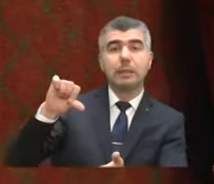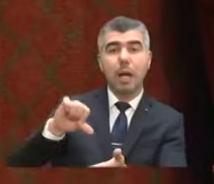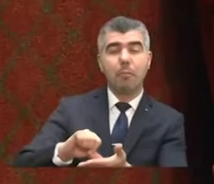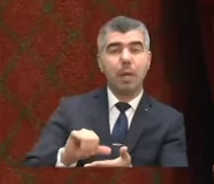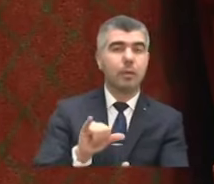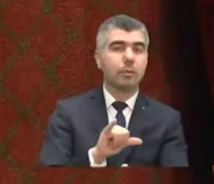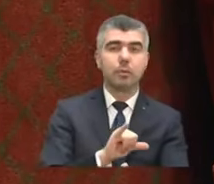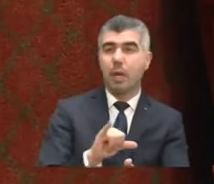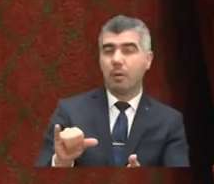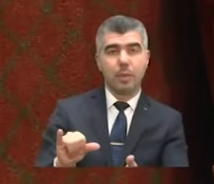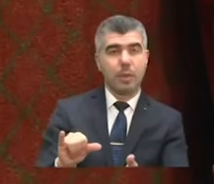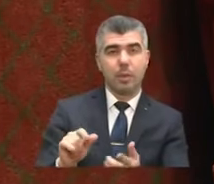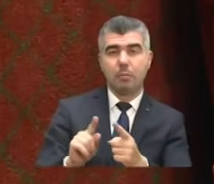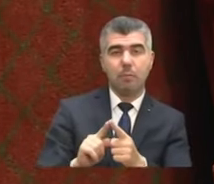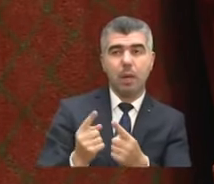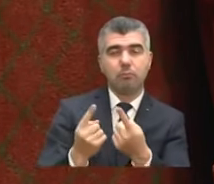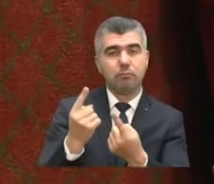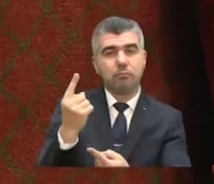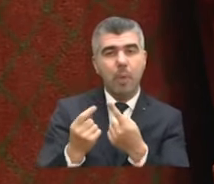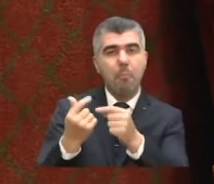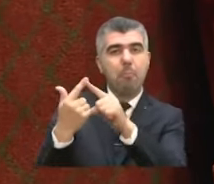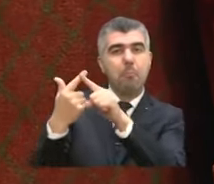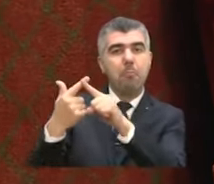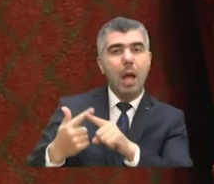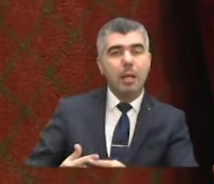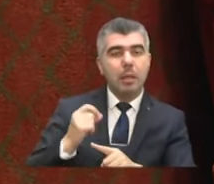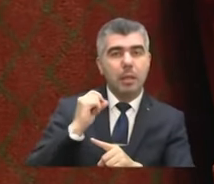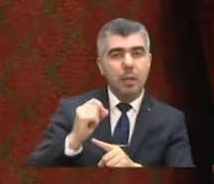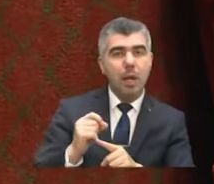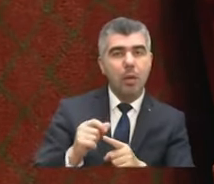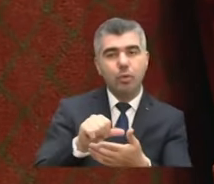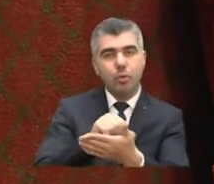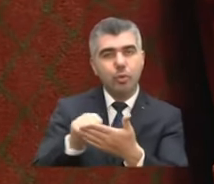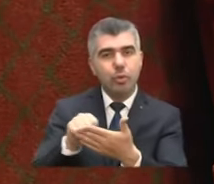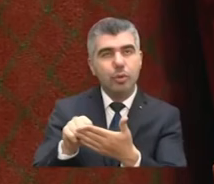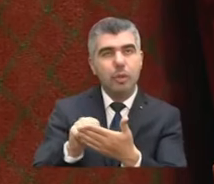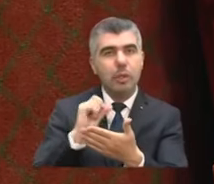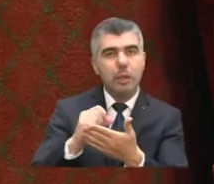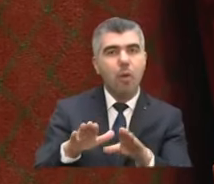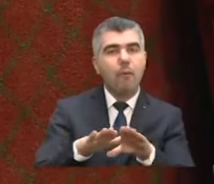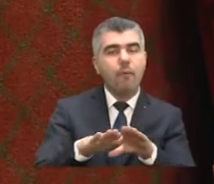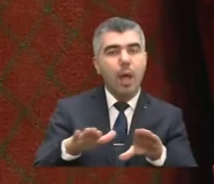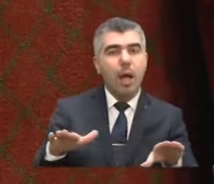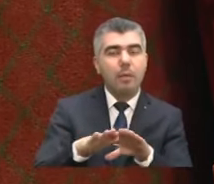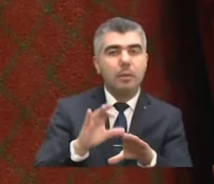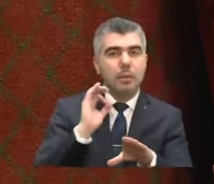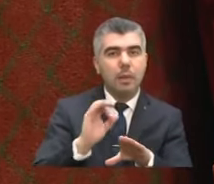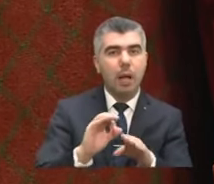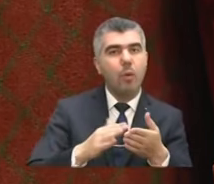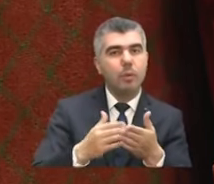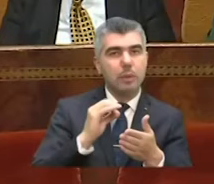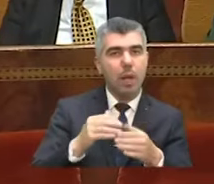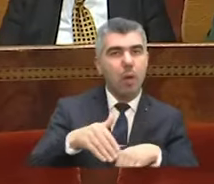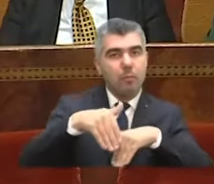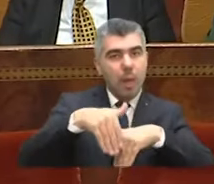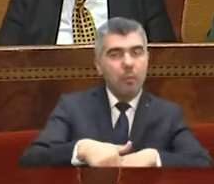تستطيع بمحدودية إمكانياتها المالية أن تقتني أو تعبئ الرصيد العقاري لهذه